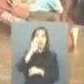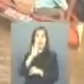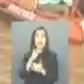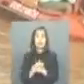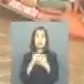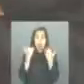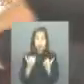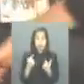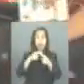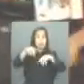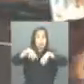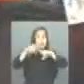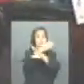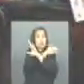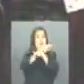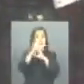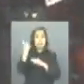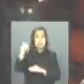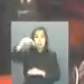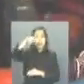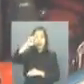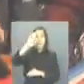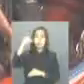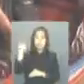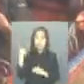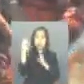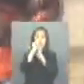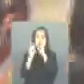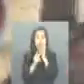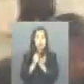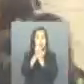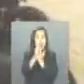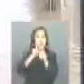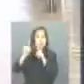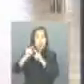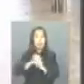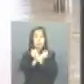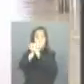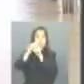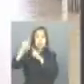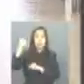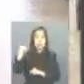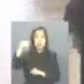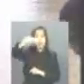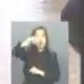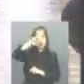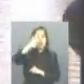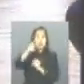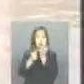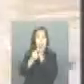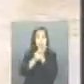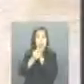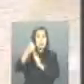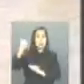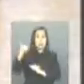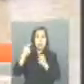จัดการภัยพิบัติมีกฎหมายรองรับทั้งกฎหมายป้องกันและบรรเทาสาธารณภัยพระราชบัญญัติการจัดการภัยพิบัติแต่กลับ